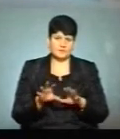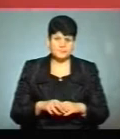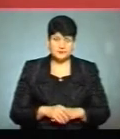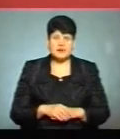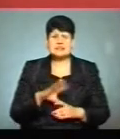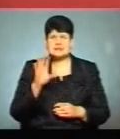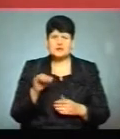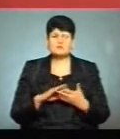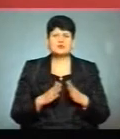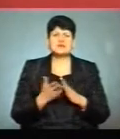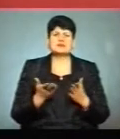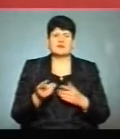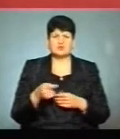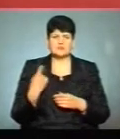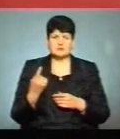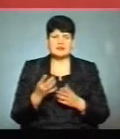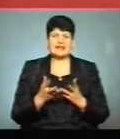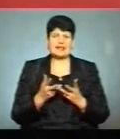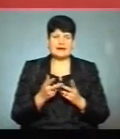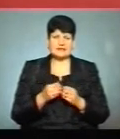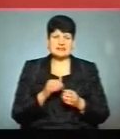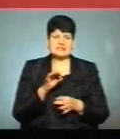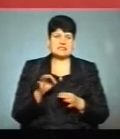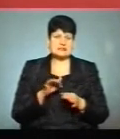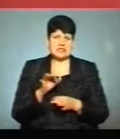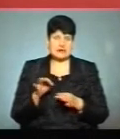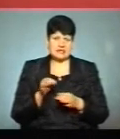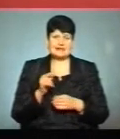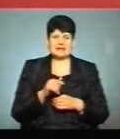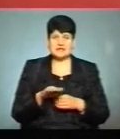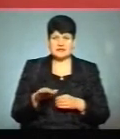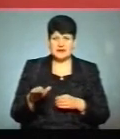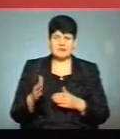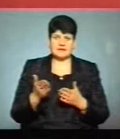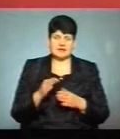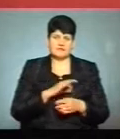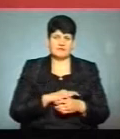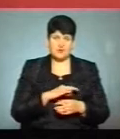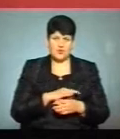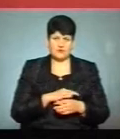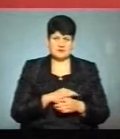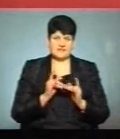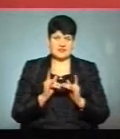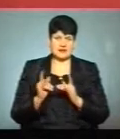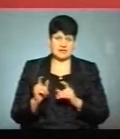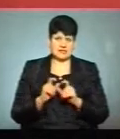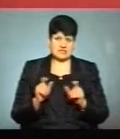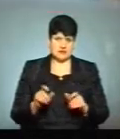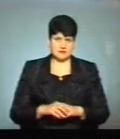яка ситуація у Тернопільській області щодо кількості сиріт та також тих дітей, які виховуються в інтернатних